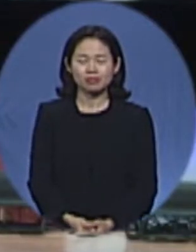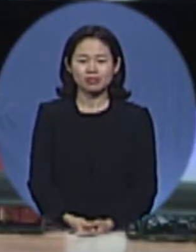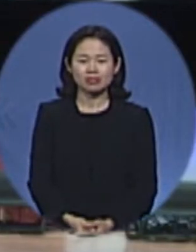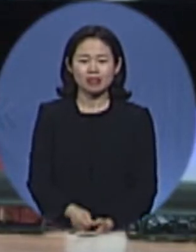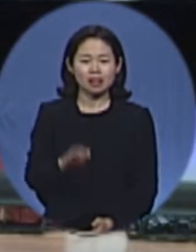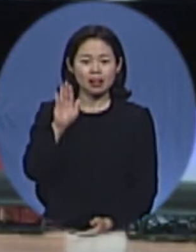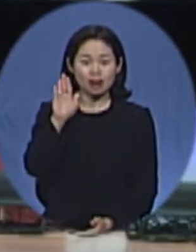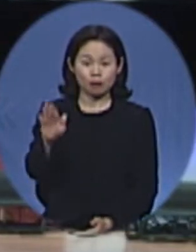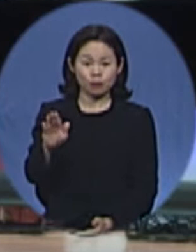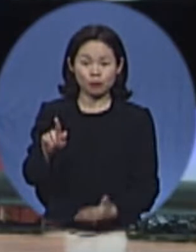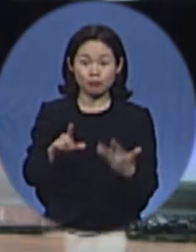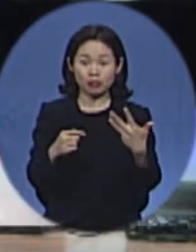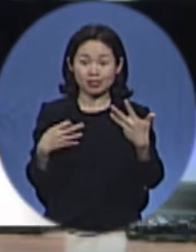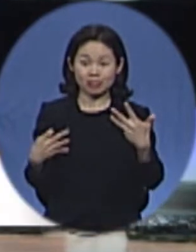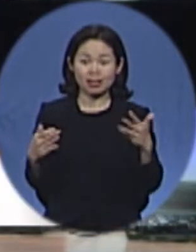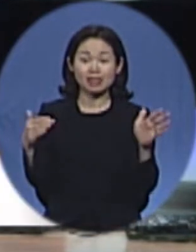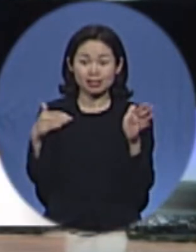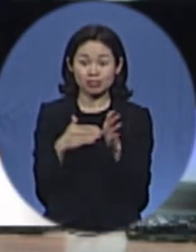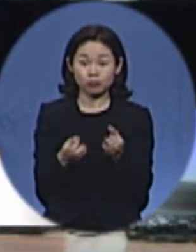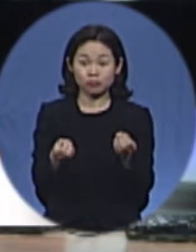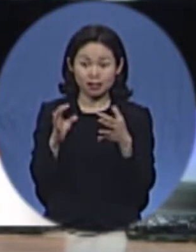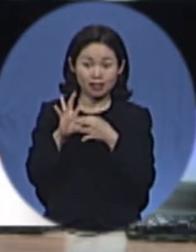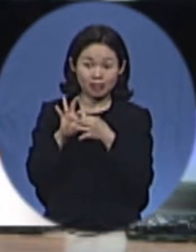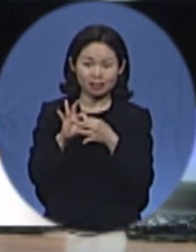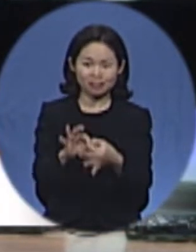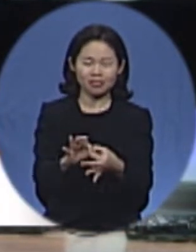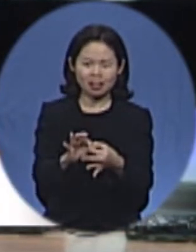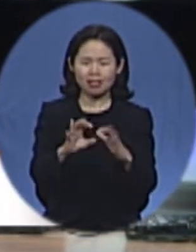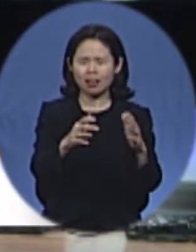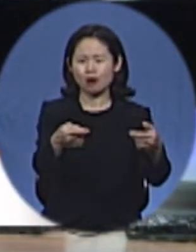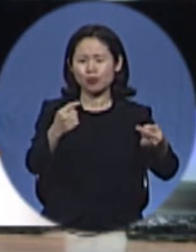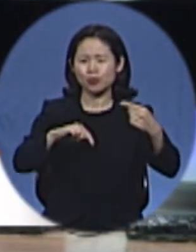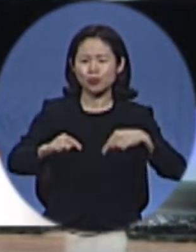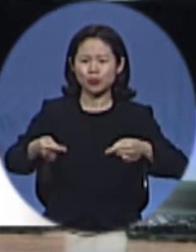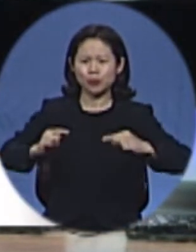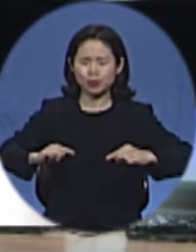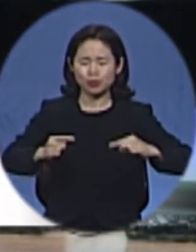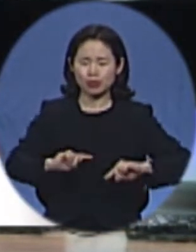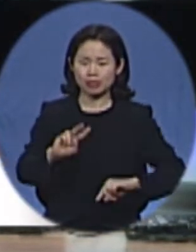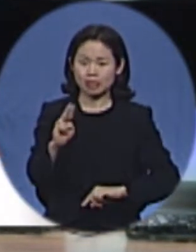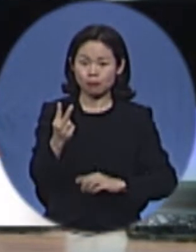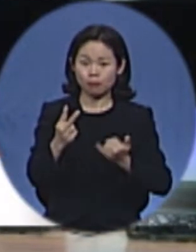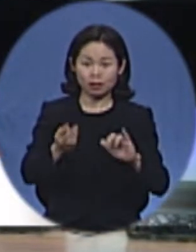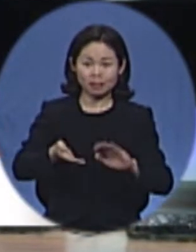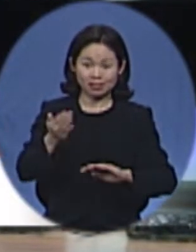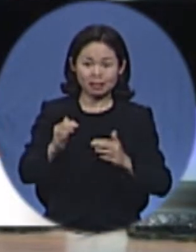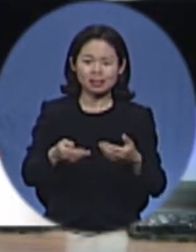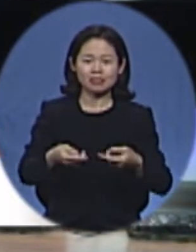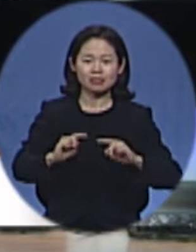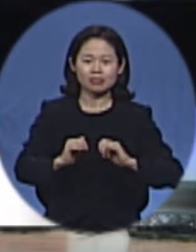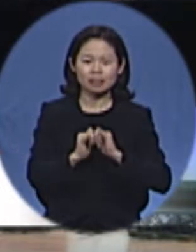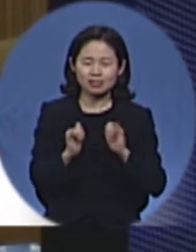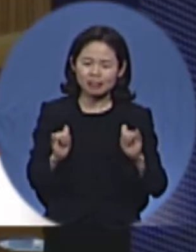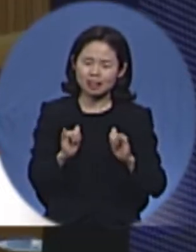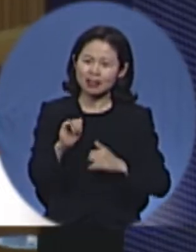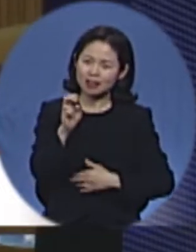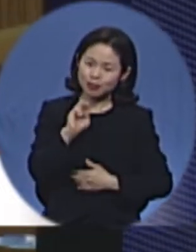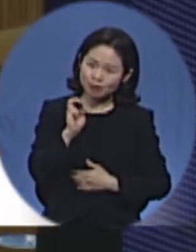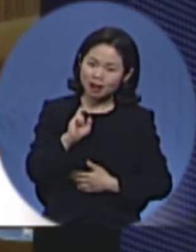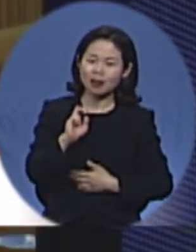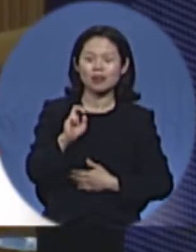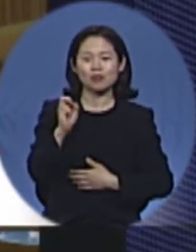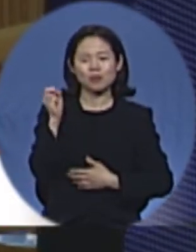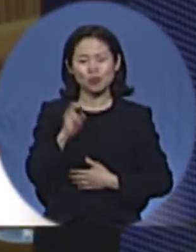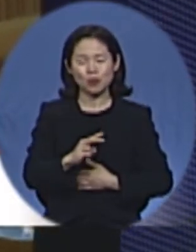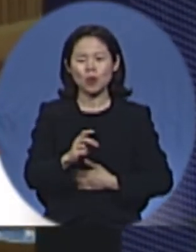오는 14일까지 진행되는 축제에는 각국에서 모인 200여 명의 참가자들이 음악 공연, 미니 스페셜